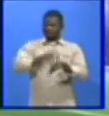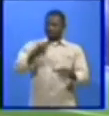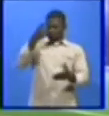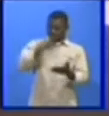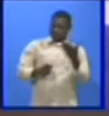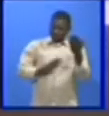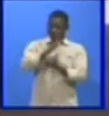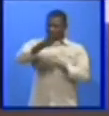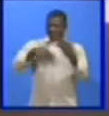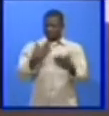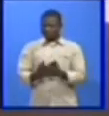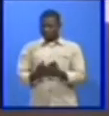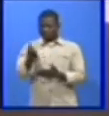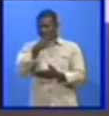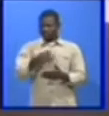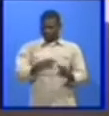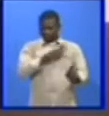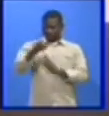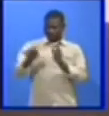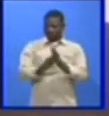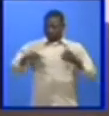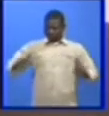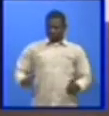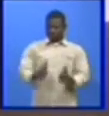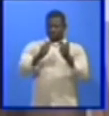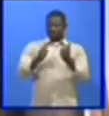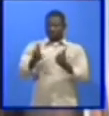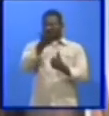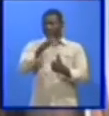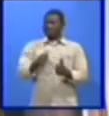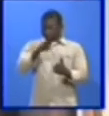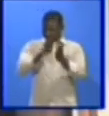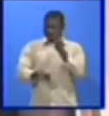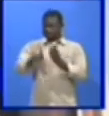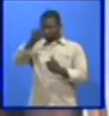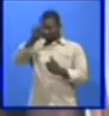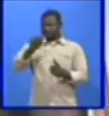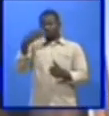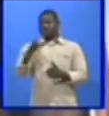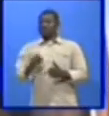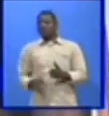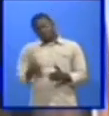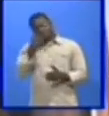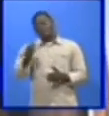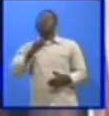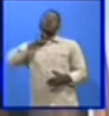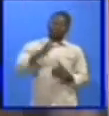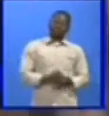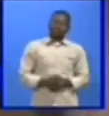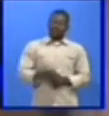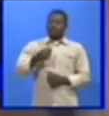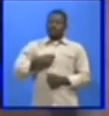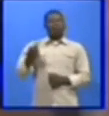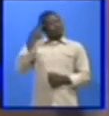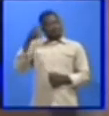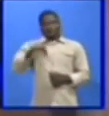stations, les citoyens apprécient cette baisse de 20 francs CFA. Moi, ça vaut mieux que... Et en tout cas, moi, je pense même qu'ils vont